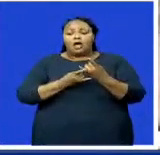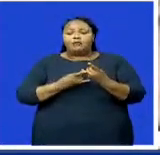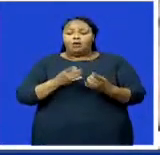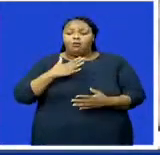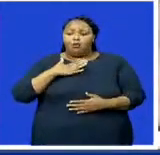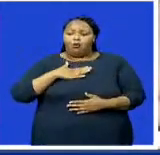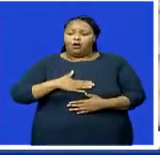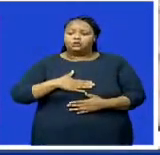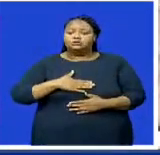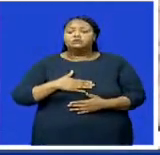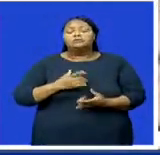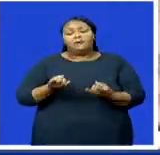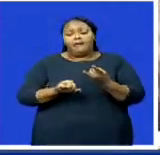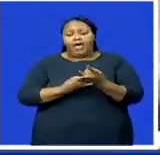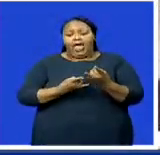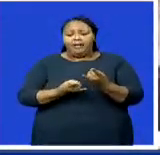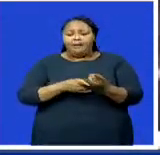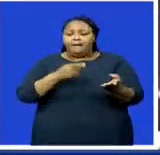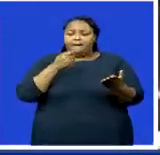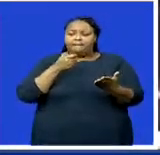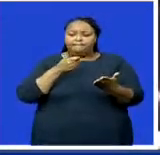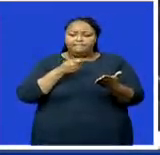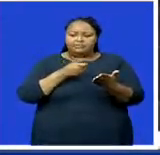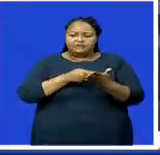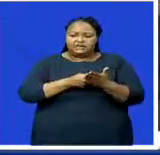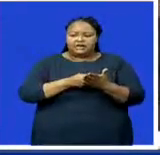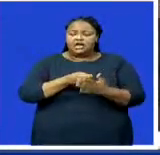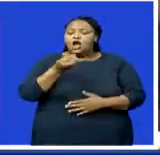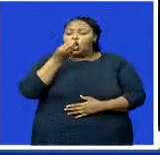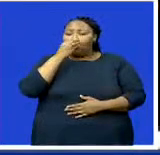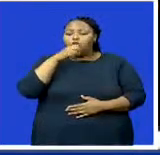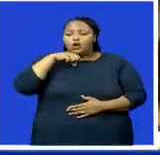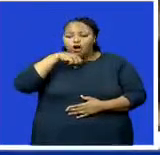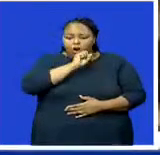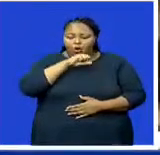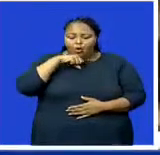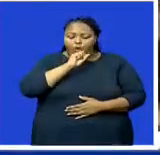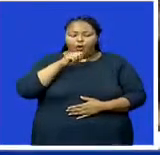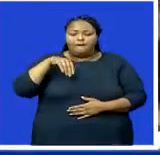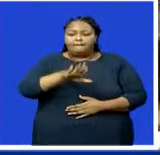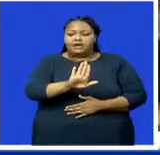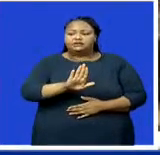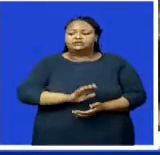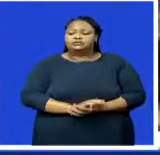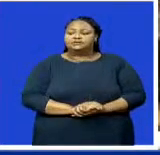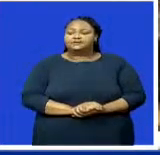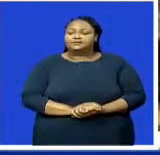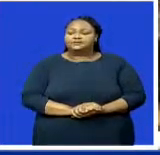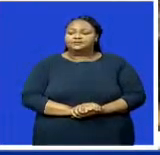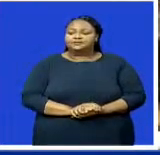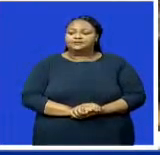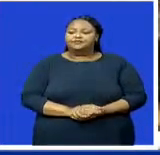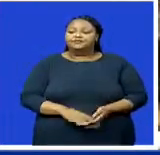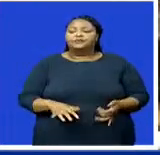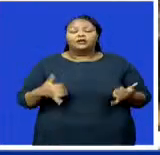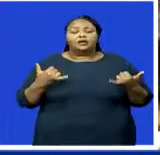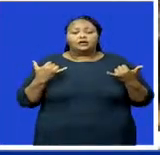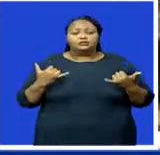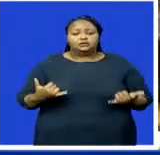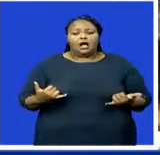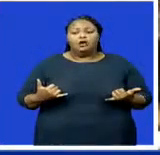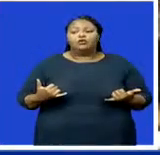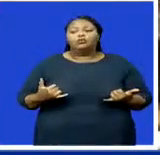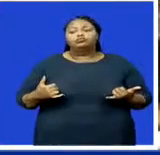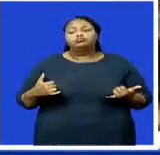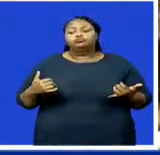lokudla kwato eTindzabeni ngingiya nemsibi evusweni Ngwanelo muhle kulesikhathi sitawuthatha likhefu